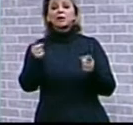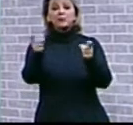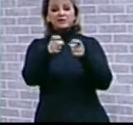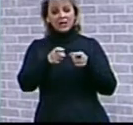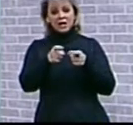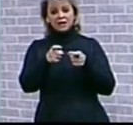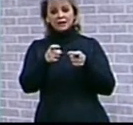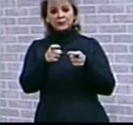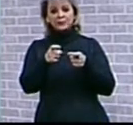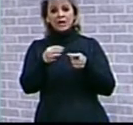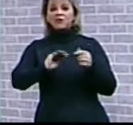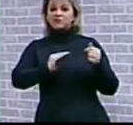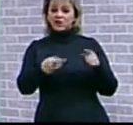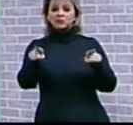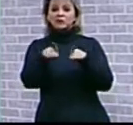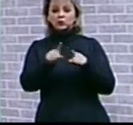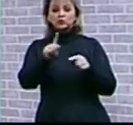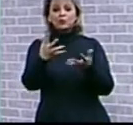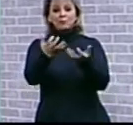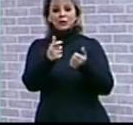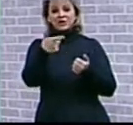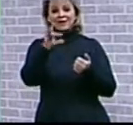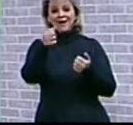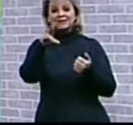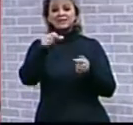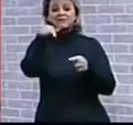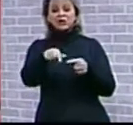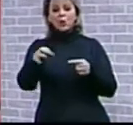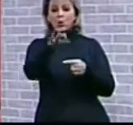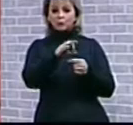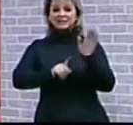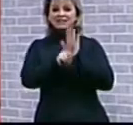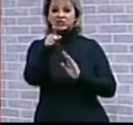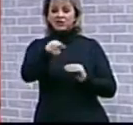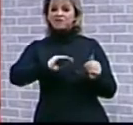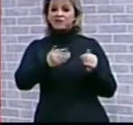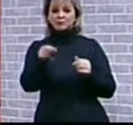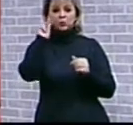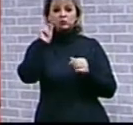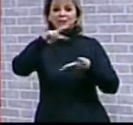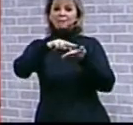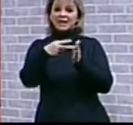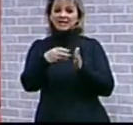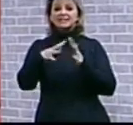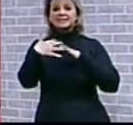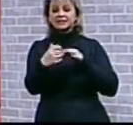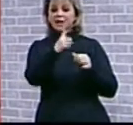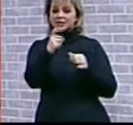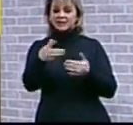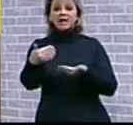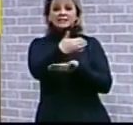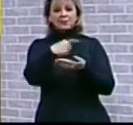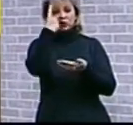привлекали фермеров тоже, чтобы получали гранты в этой области. Начинающие фермеры учатся планировать сельское хозяйство,